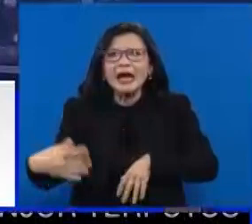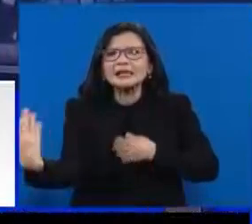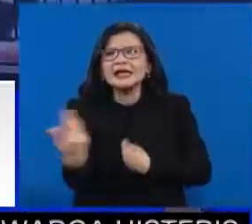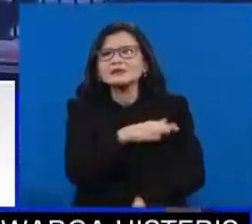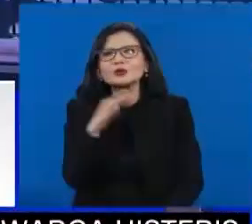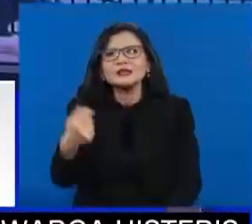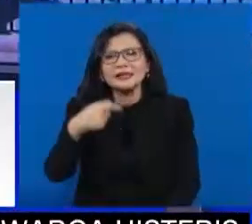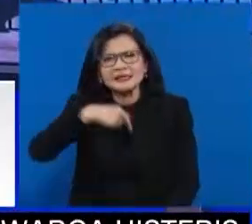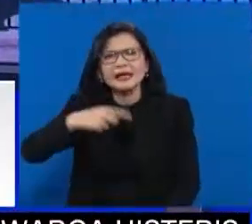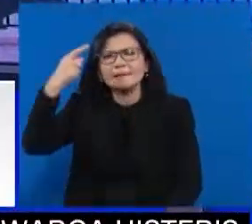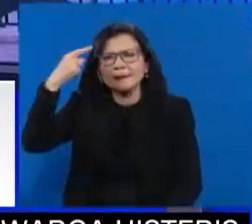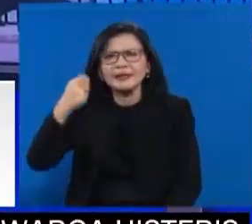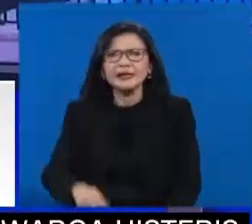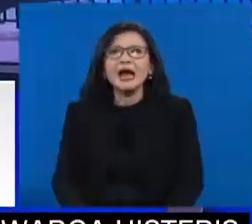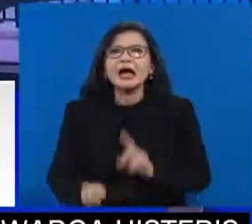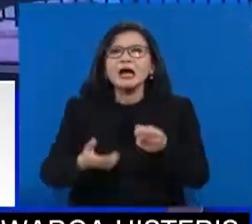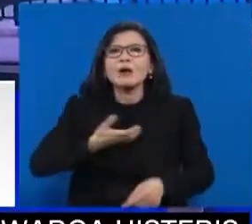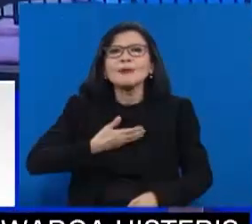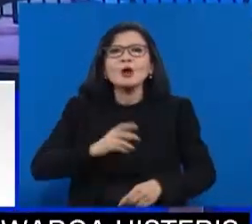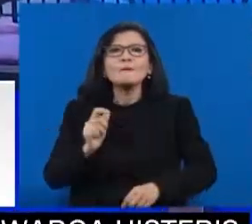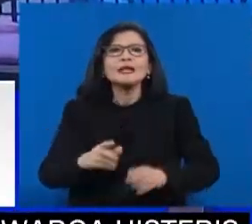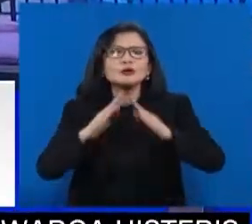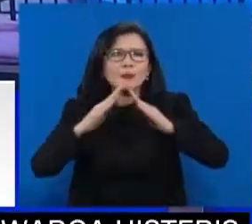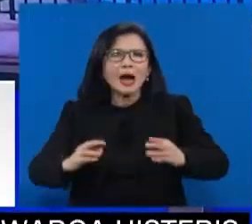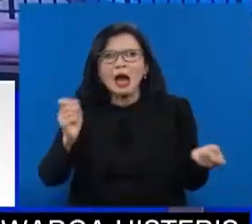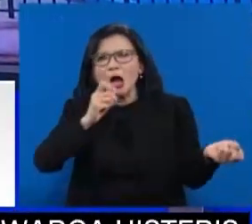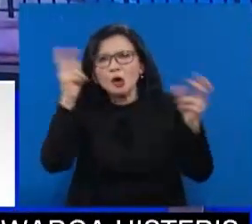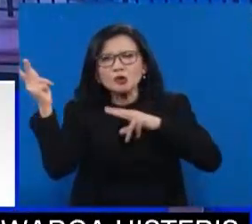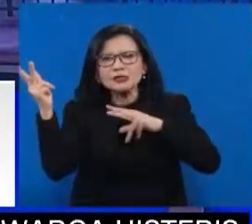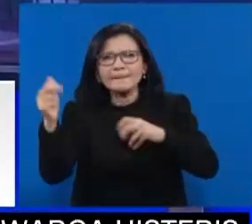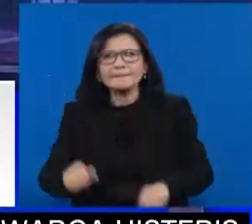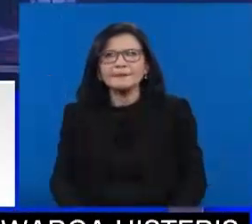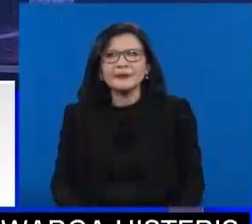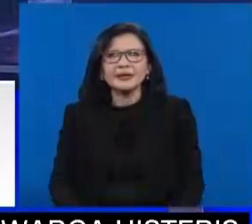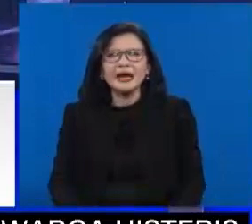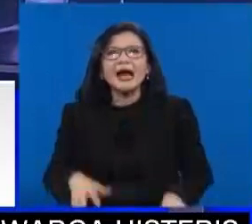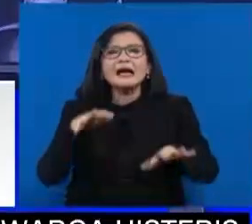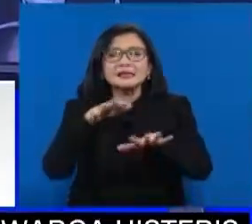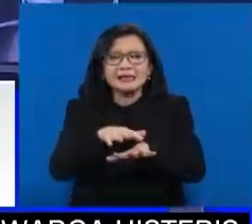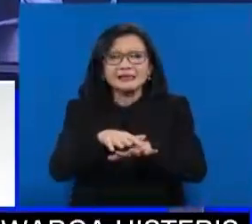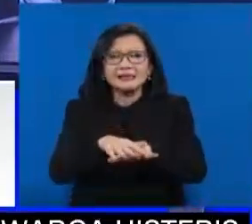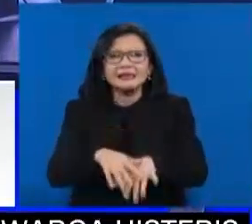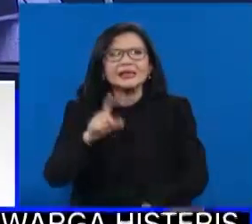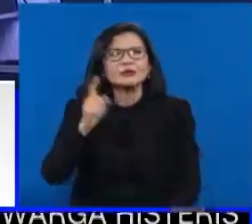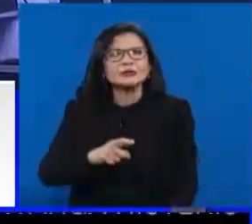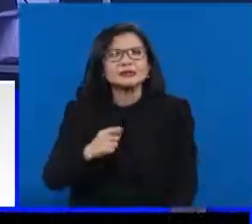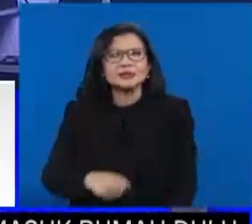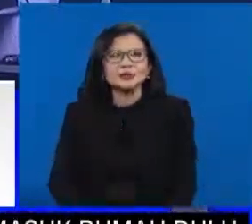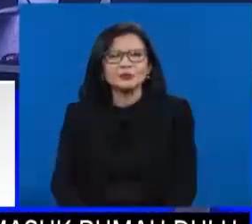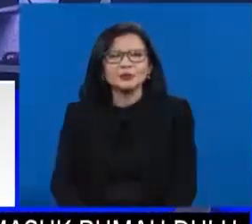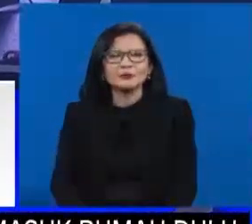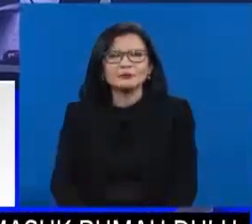pertimbangan kaum milenial dalam memilih hunian. Konsep hunian Transit Oriented Development atau TOD jadi salah satu pilihan